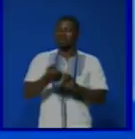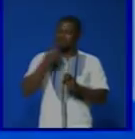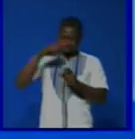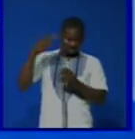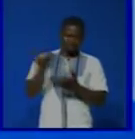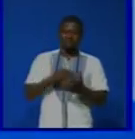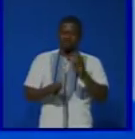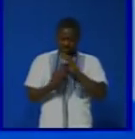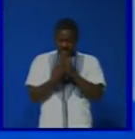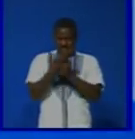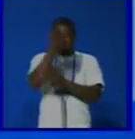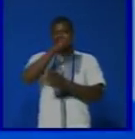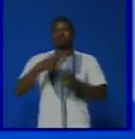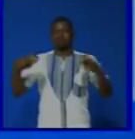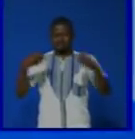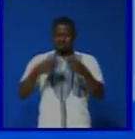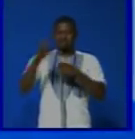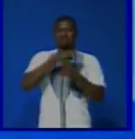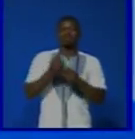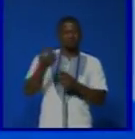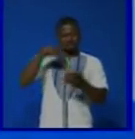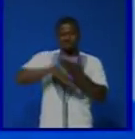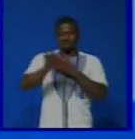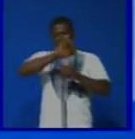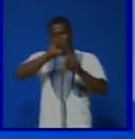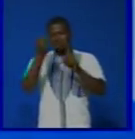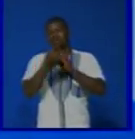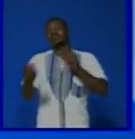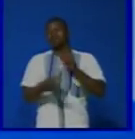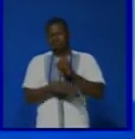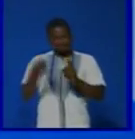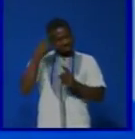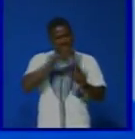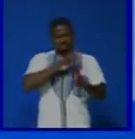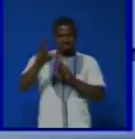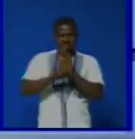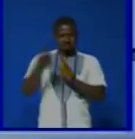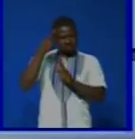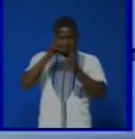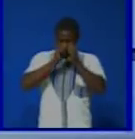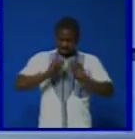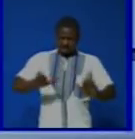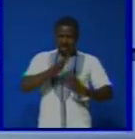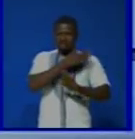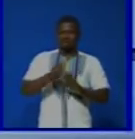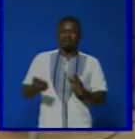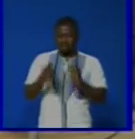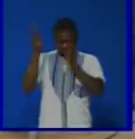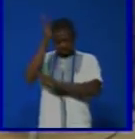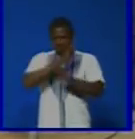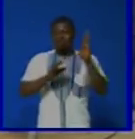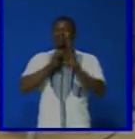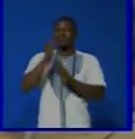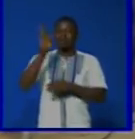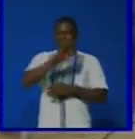mais aussi de la société civile, autour de la recherche de la paix et de la quiétude au Burkina. Désiré Irboudo, Mamadi Ouédraogo à Fada.